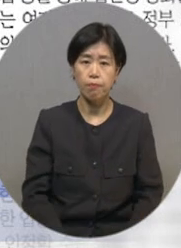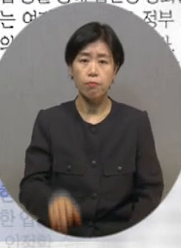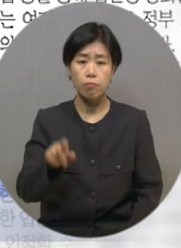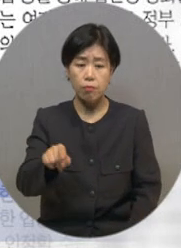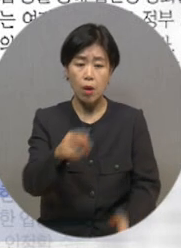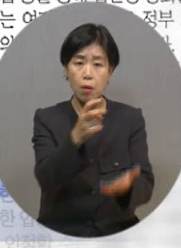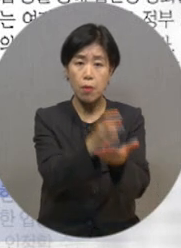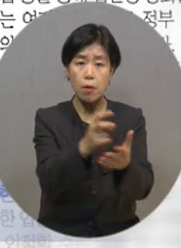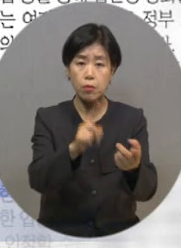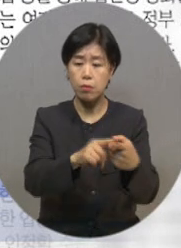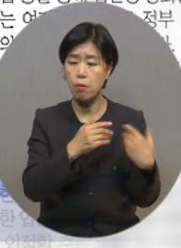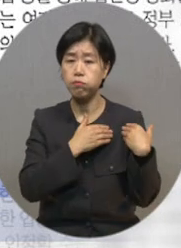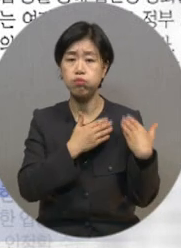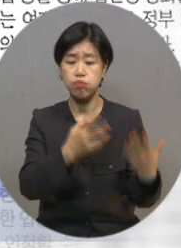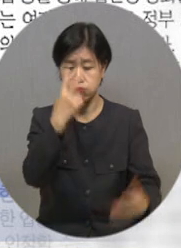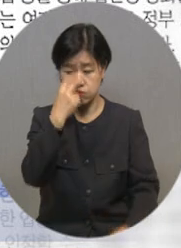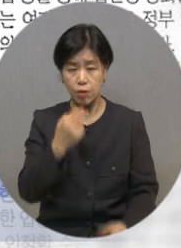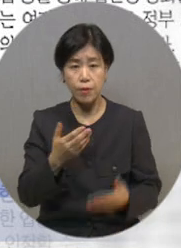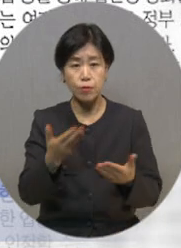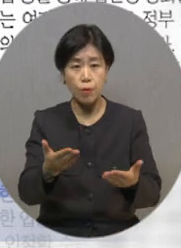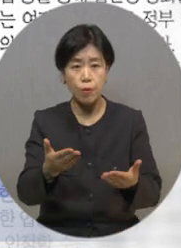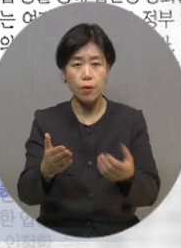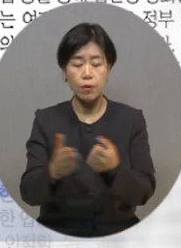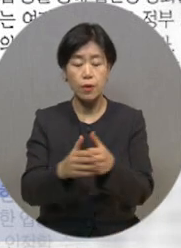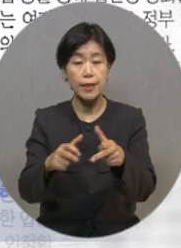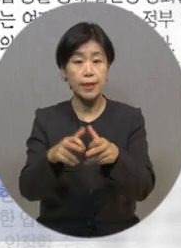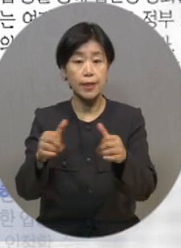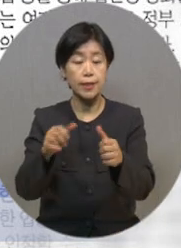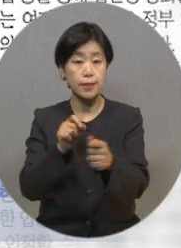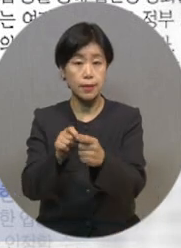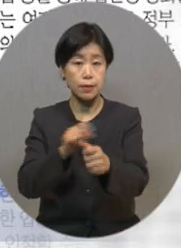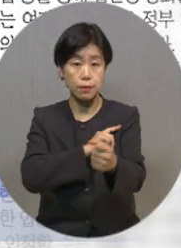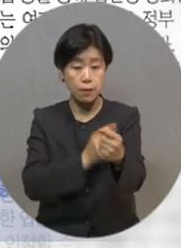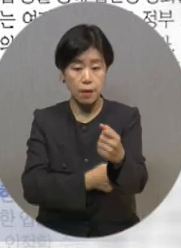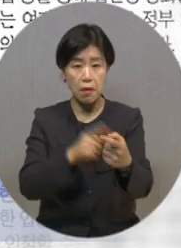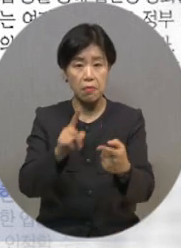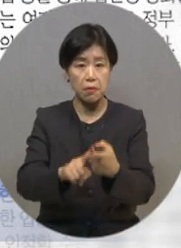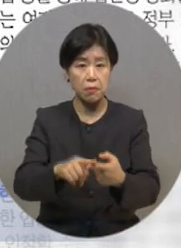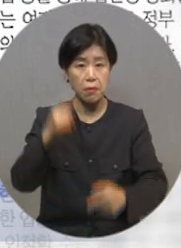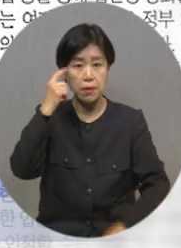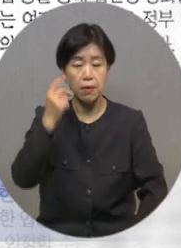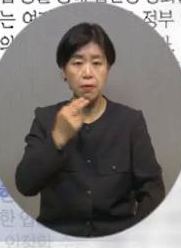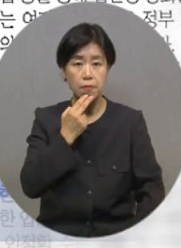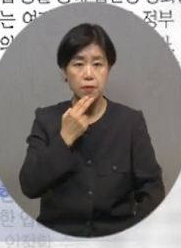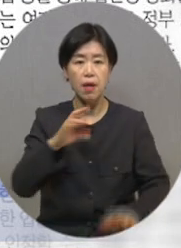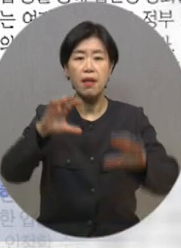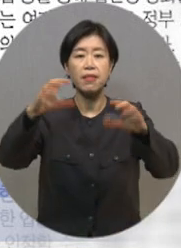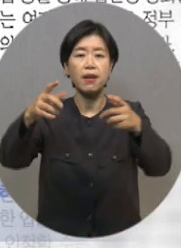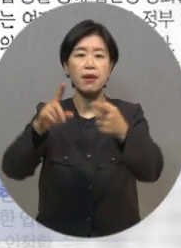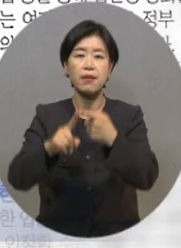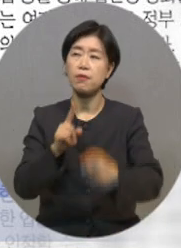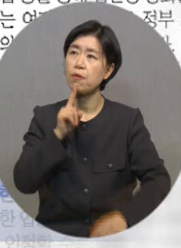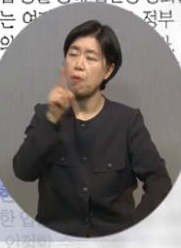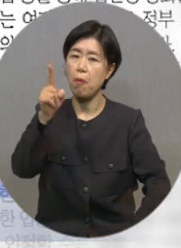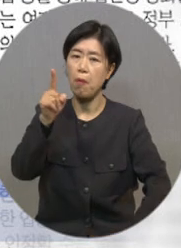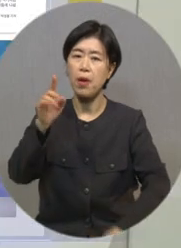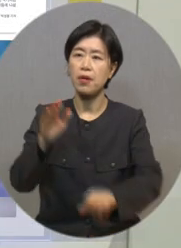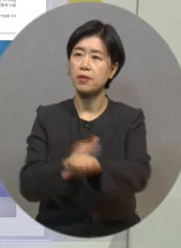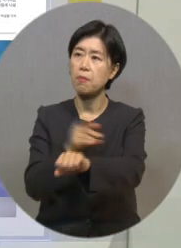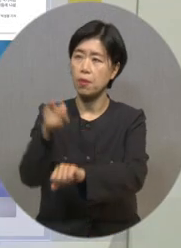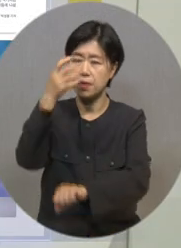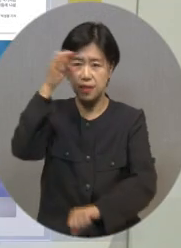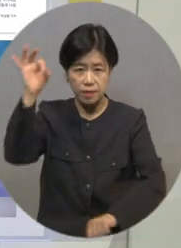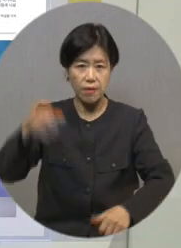방치한 국가에 대해 장애인 접근권에 대한 국가 배상 책임을 판단하고자 소를 제기하게 된